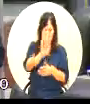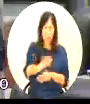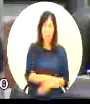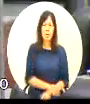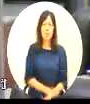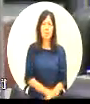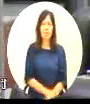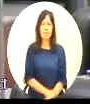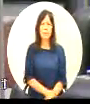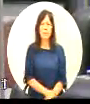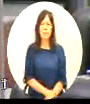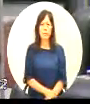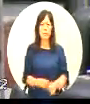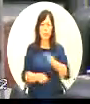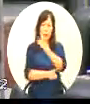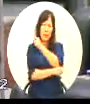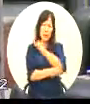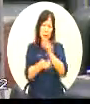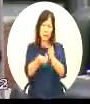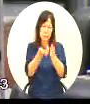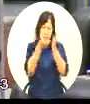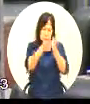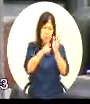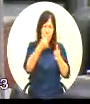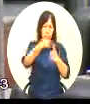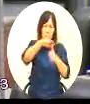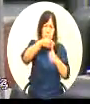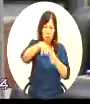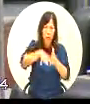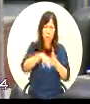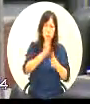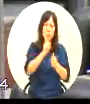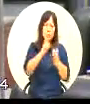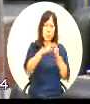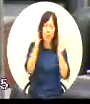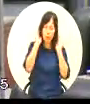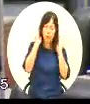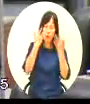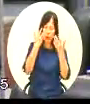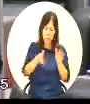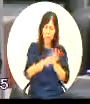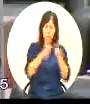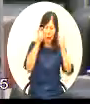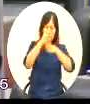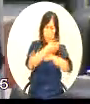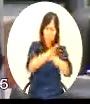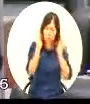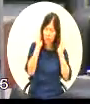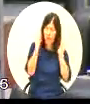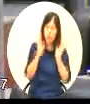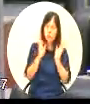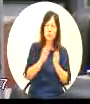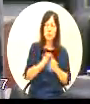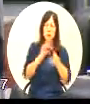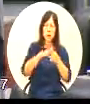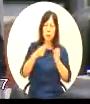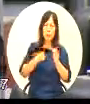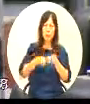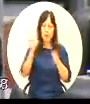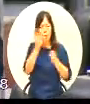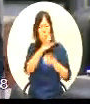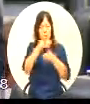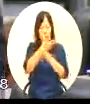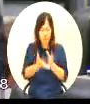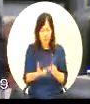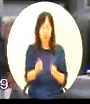我针对刚刚的教育局部分，我想讲很多孩子，高雄县的孩子哦，他们因为没有音乐班、